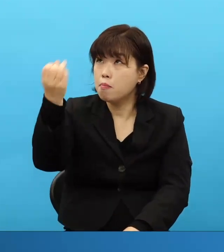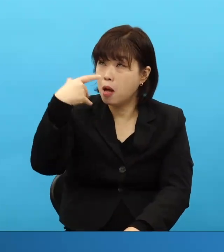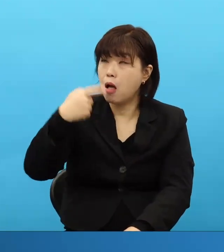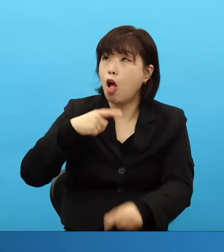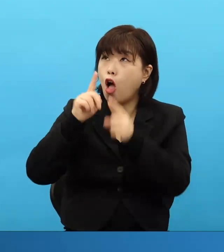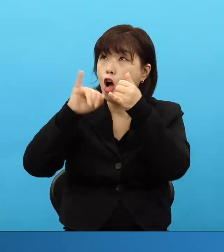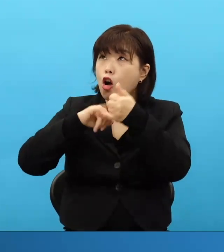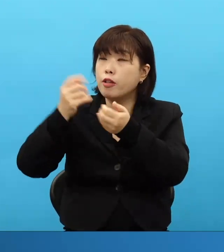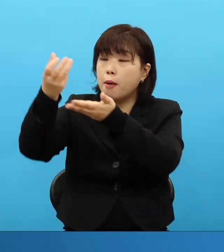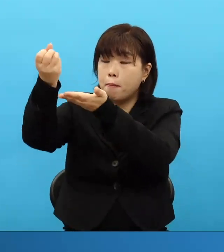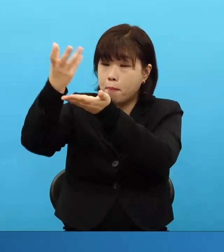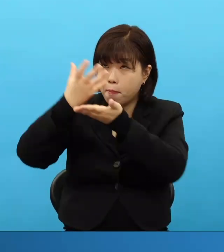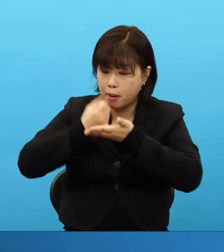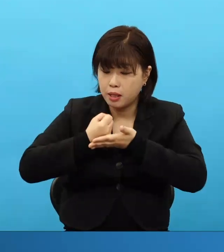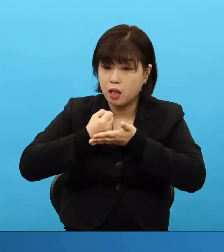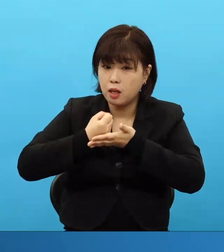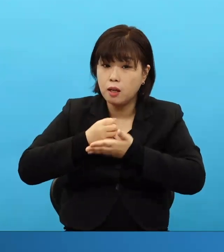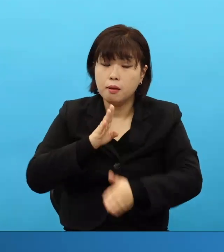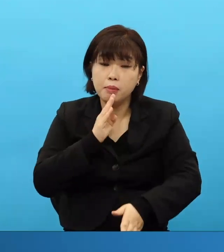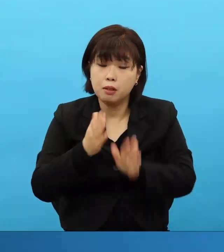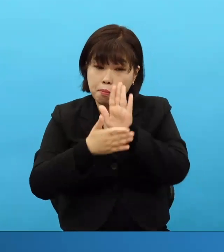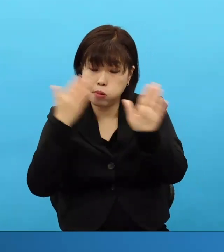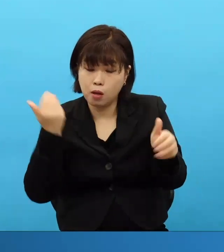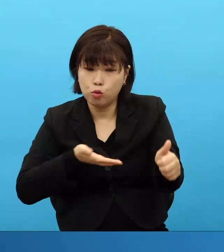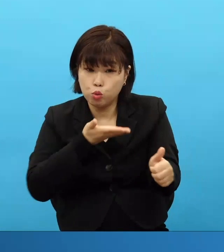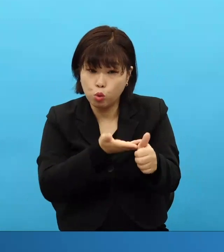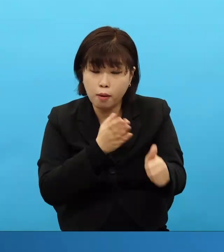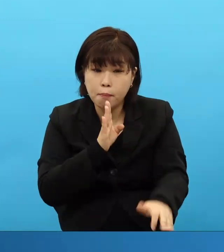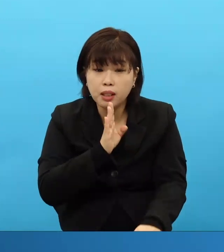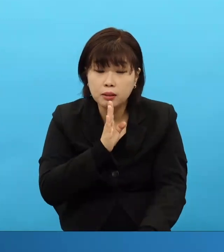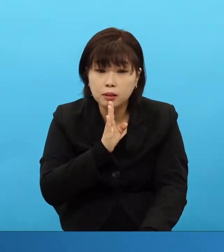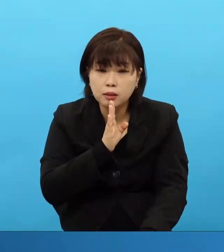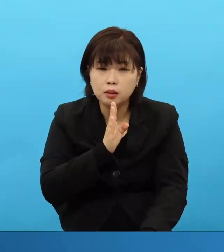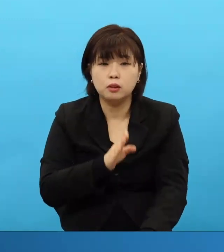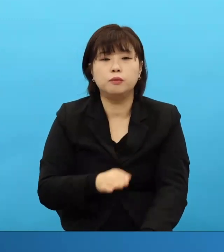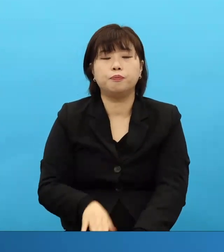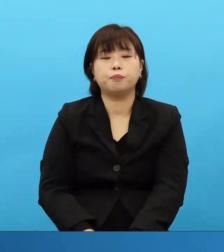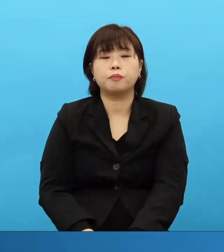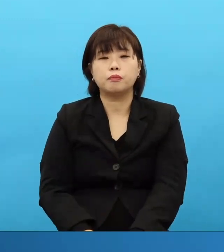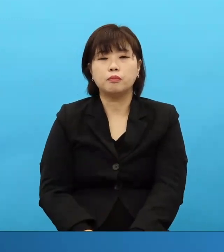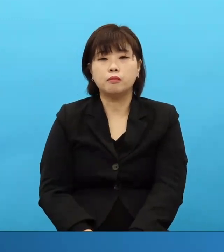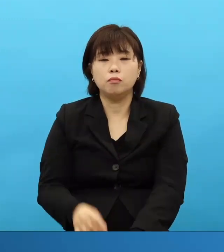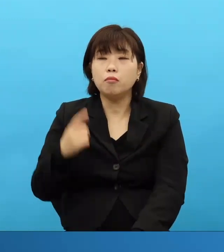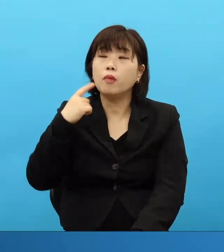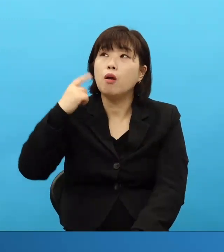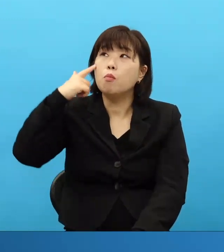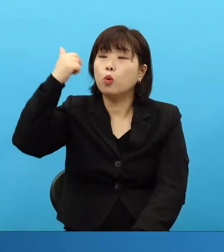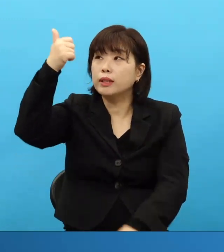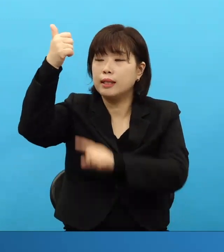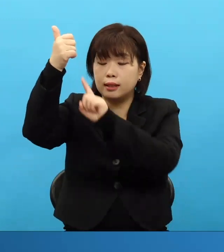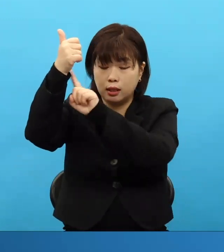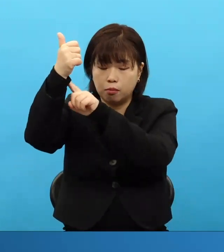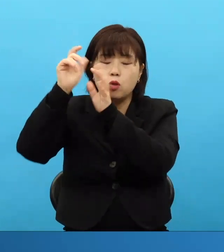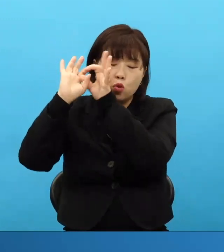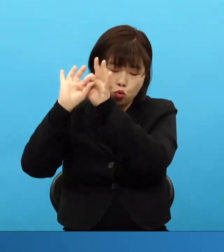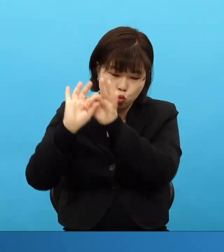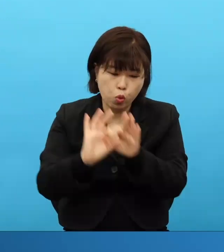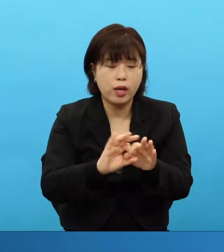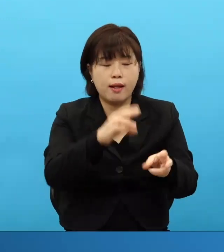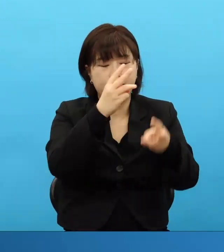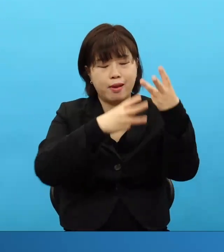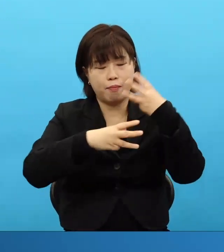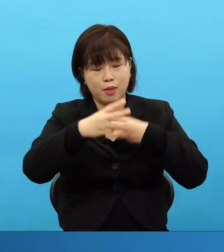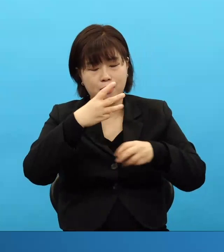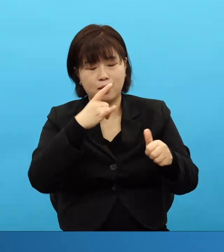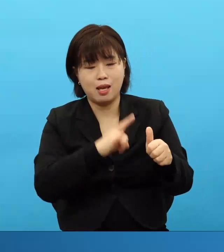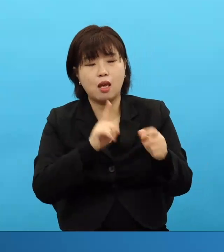from somewhere 목사님 else. 어떻게 생각합니까? Now, what do you think about your 렘넌트들이 pastor? 중요한 답을 불신자 통해서 얻게 된다면 어떻게 되겠어요? What's going to happen if our remnants gain the important answer through